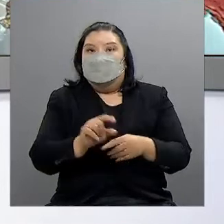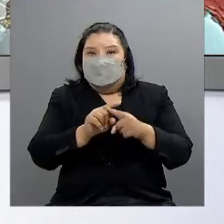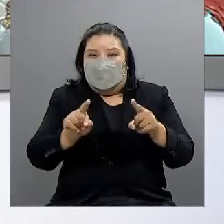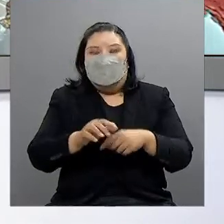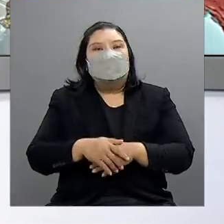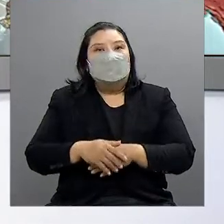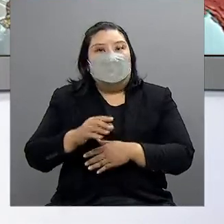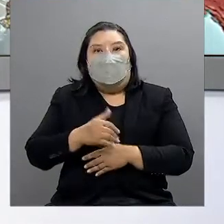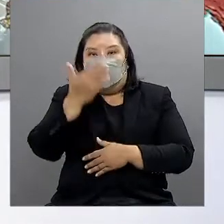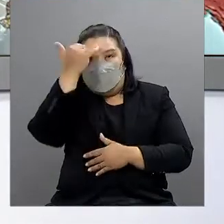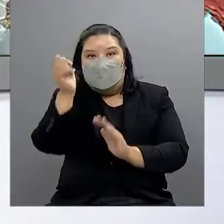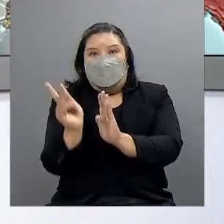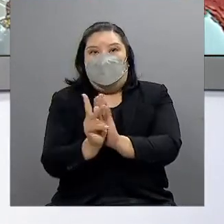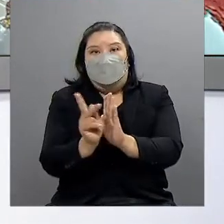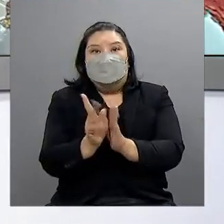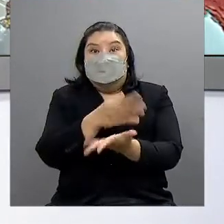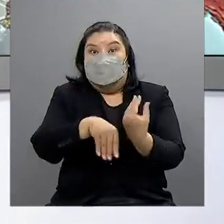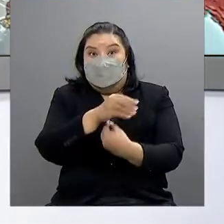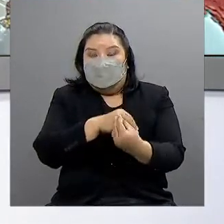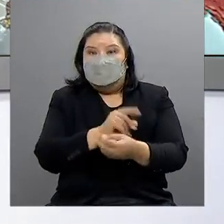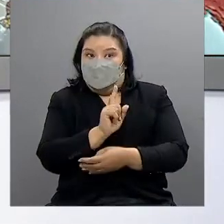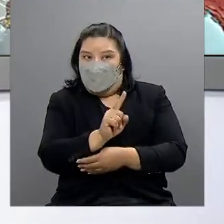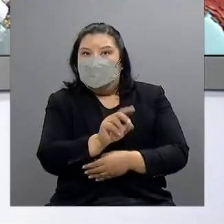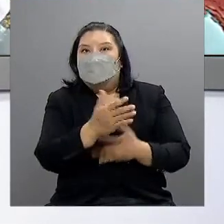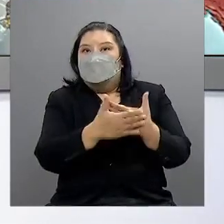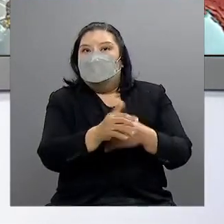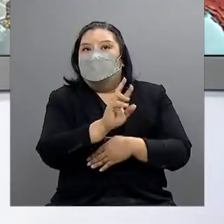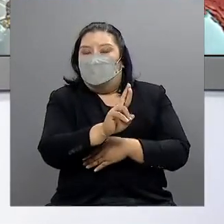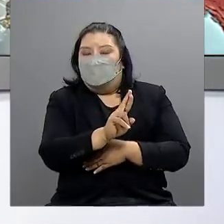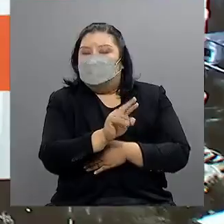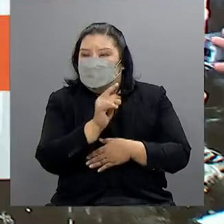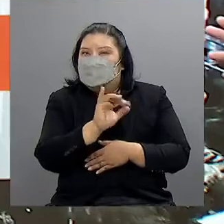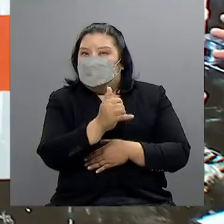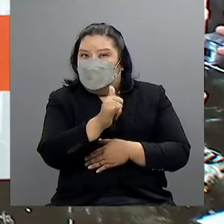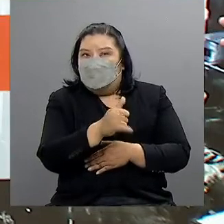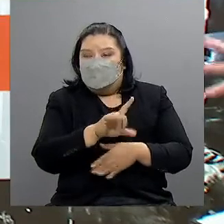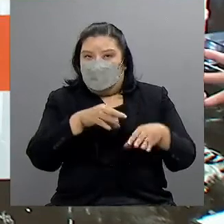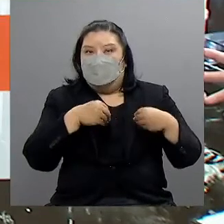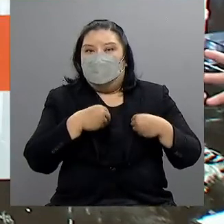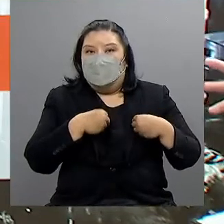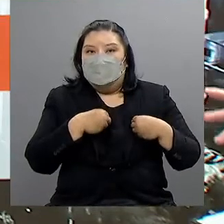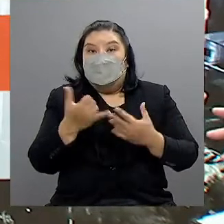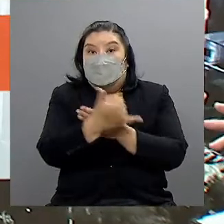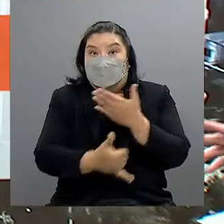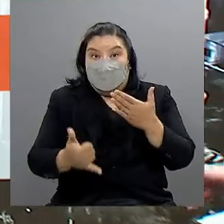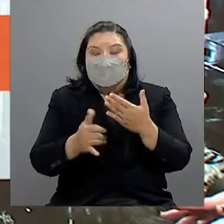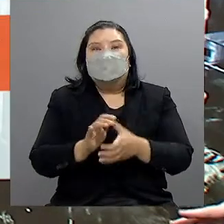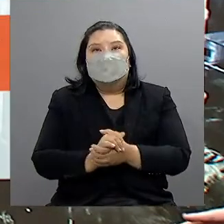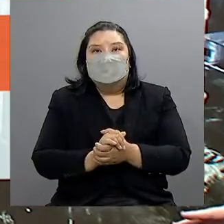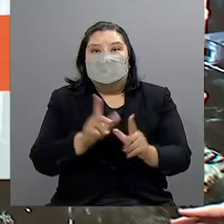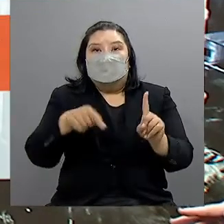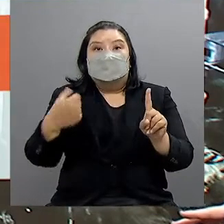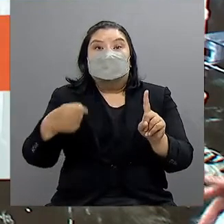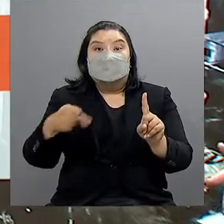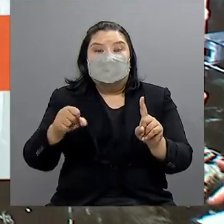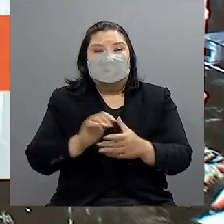ายด้านเศรษฐกิมาต่อรองกับรัสเซียนั้น่าจะได้ผลอยู่บ้างเพราวาในจำนวน 10 ประเทศที่รัเซียนั้ส่งออกมากที่สุดใจำน